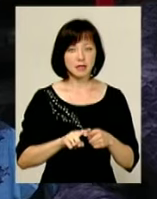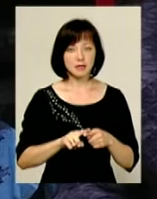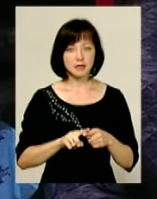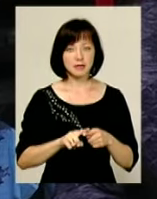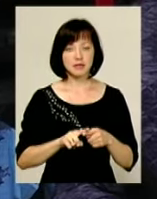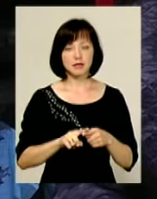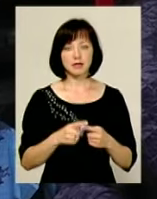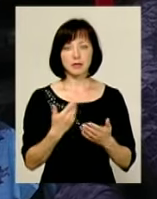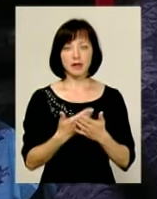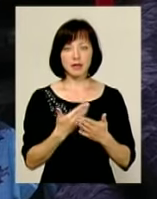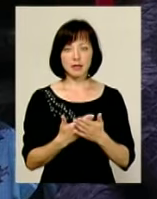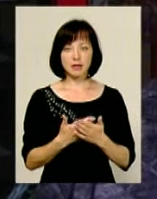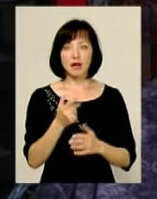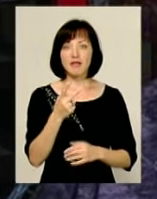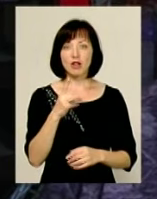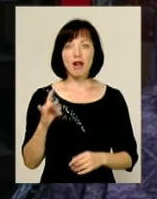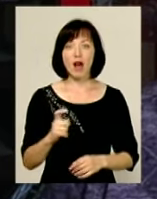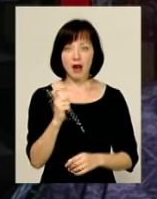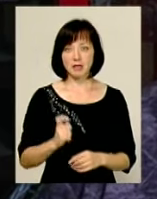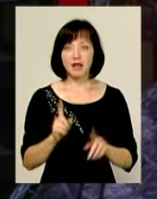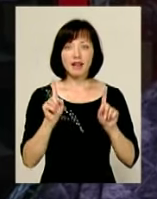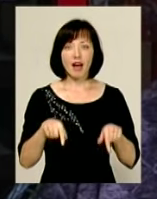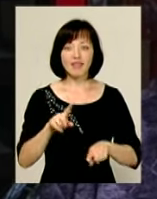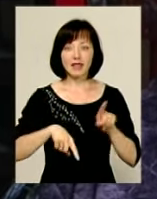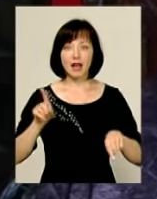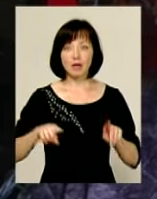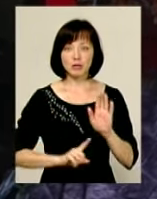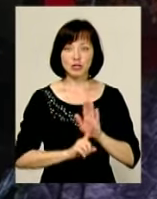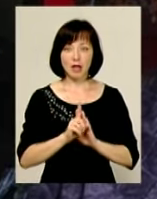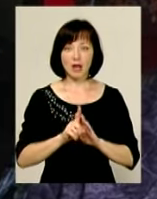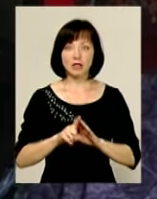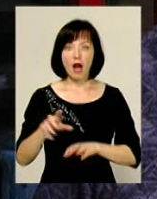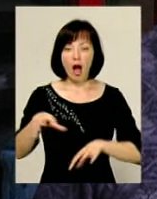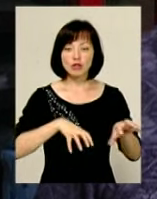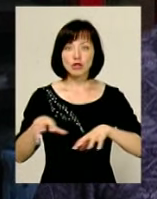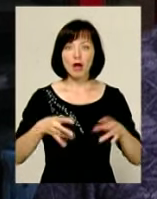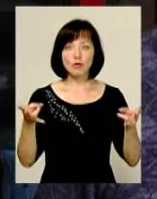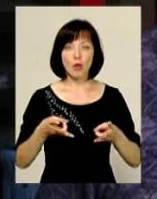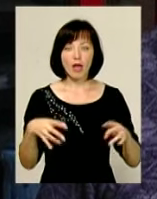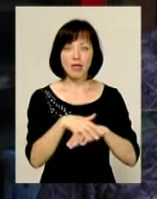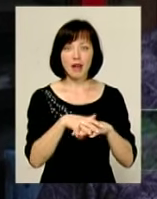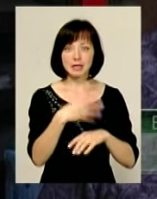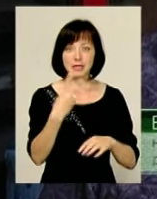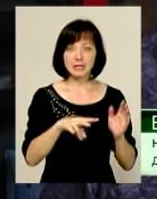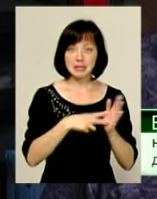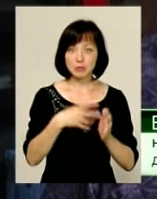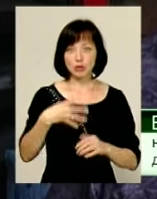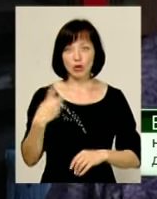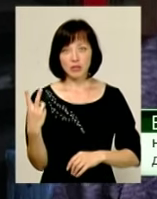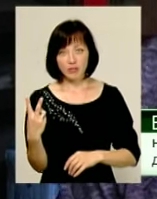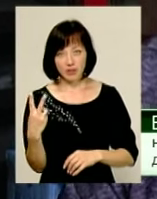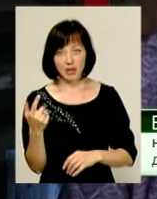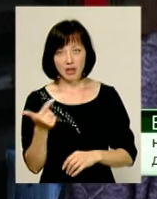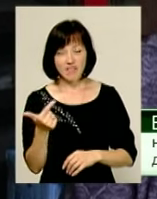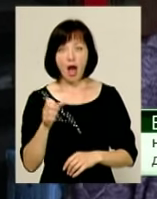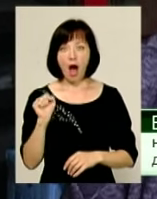якщо брати до минулого року, це в півтора раза. Тут навіть вже деякі починаються мірі аджетачний попит. На ринку це 3742 42